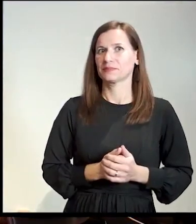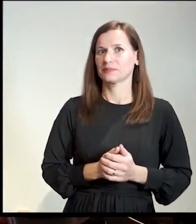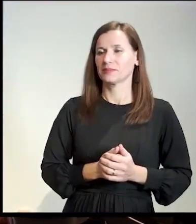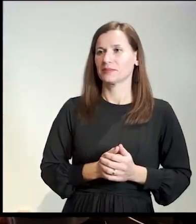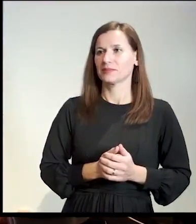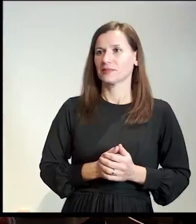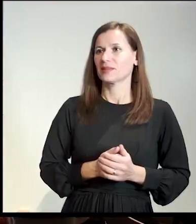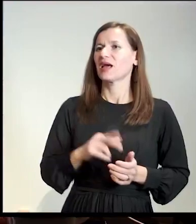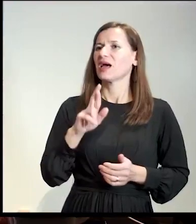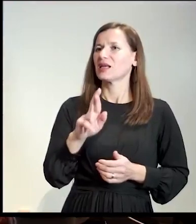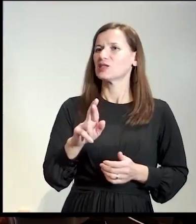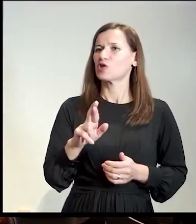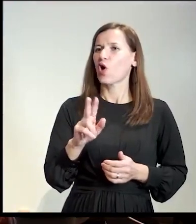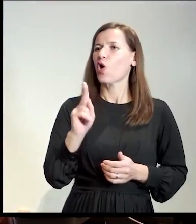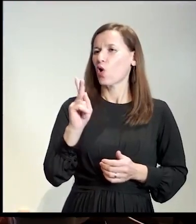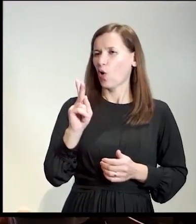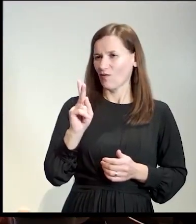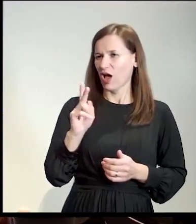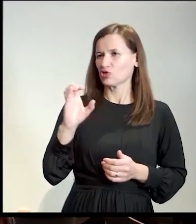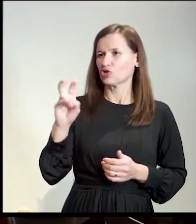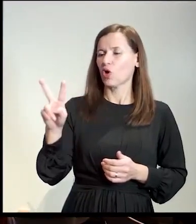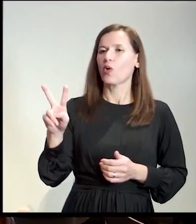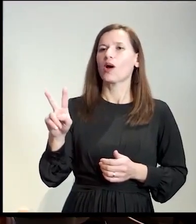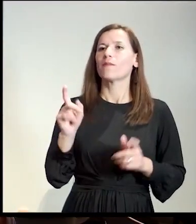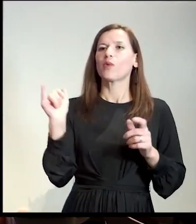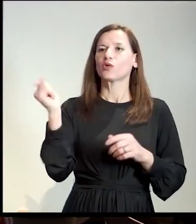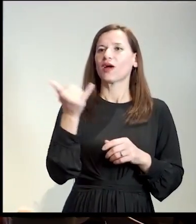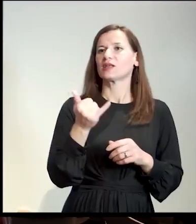Risto Kovačev, Potovanje skozi besedni labirint.